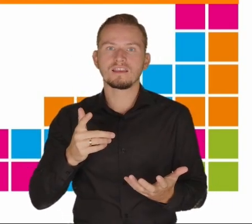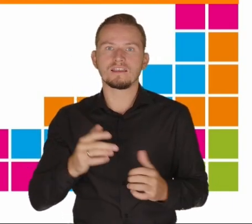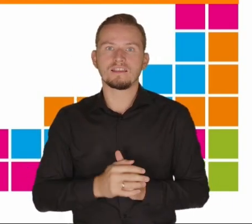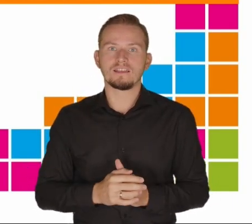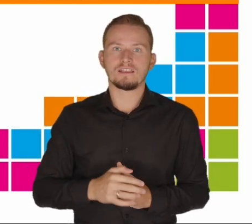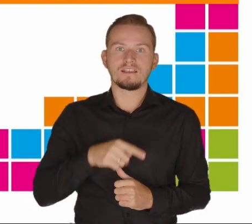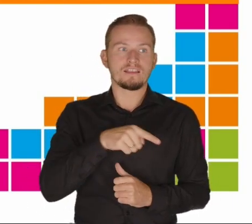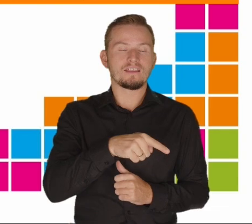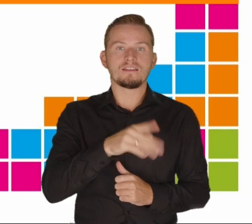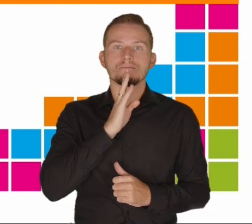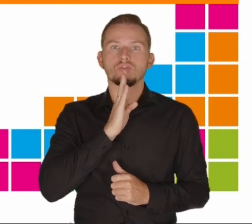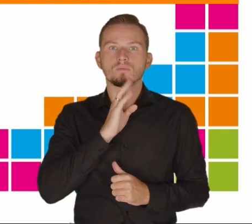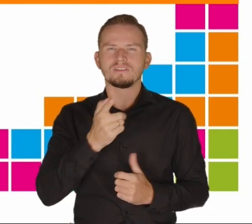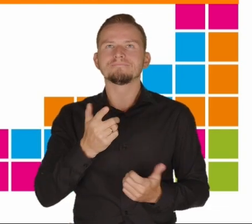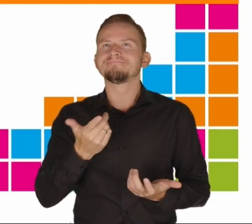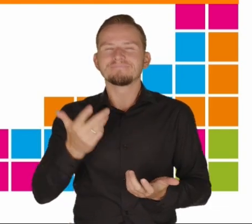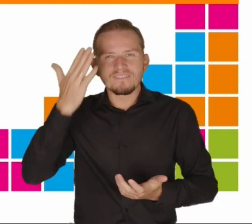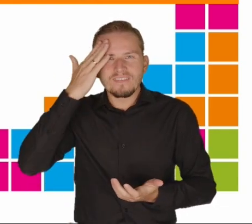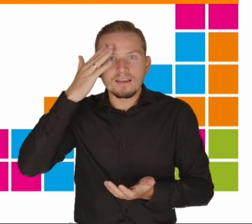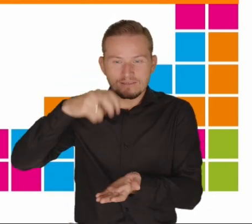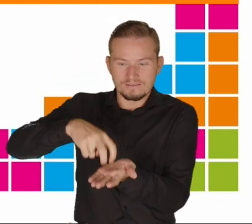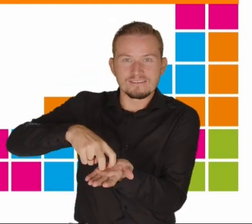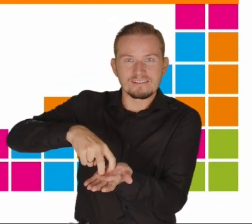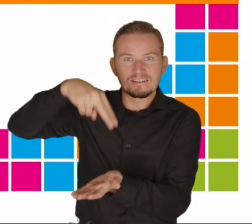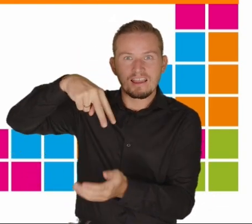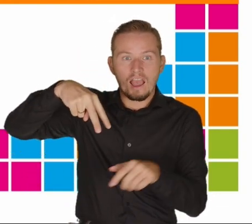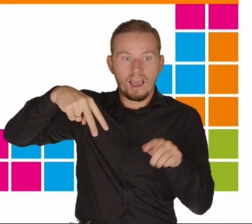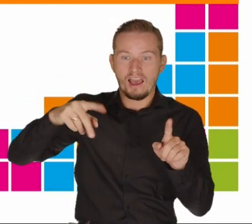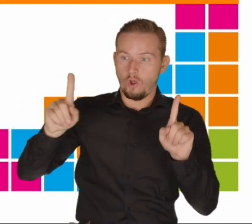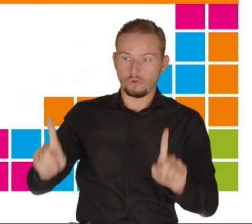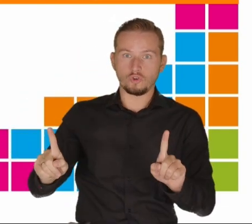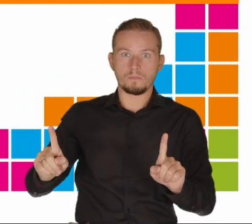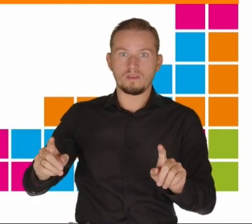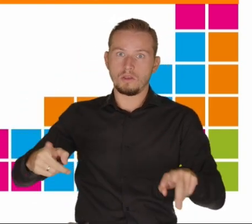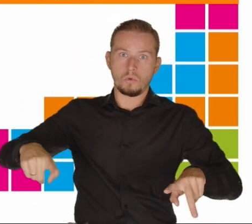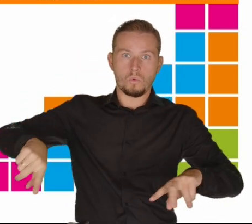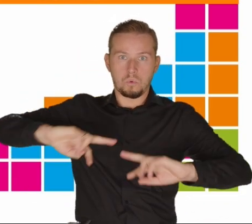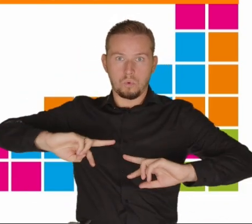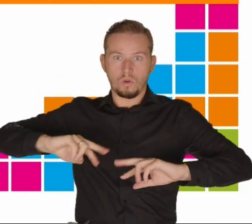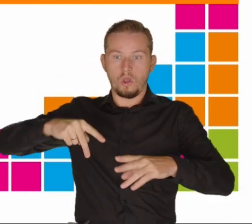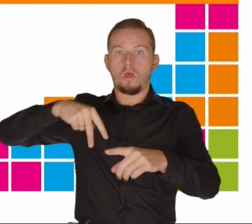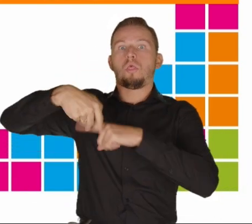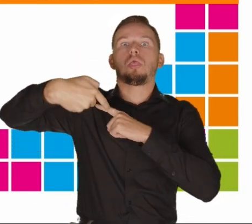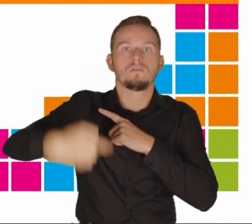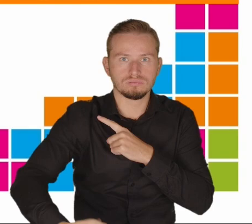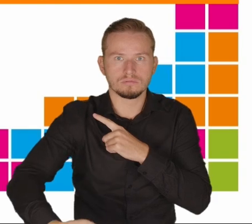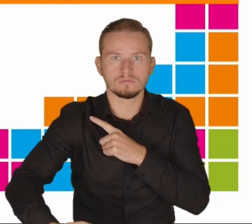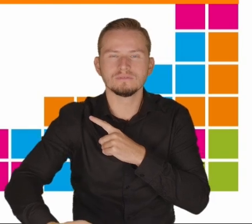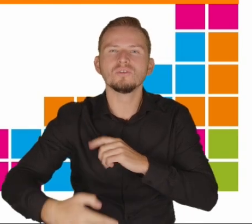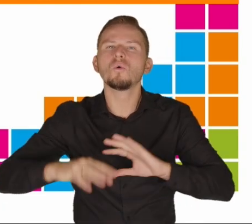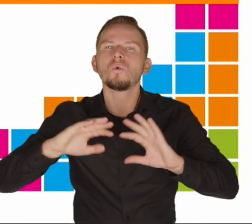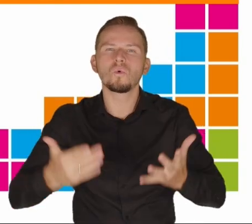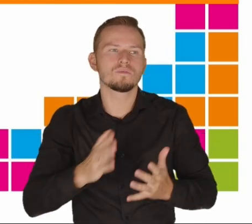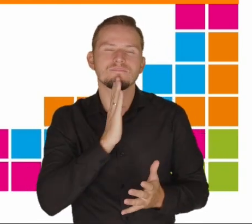obok podcinają mu nogę i to jest publikacja z któregoś z oddziałów traumatologii, bo no, część z tych osób po prostu